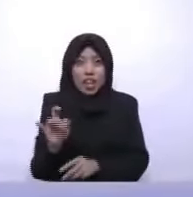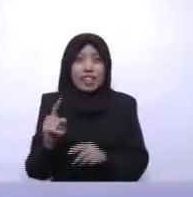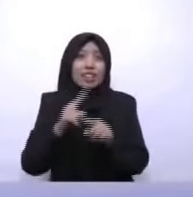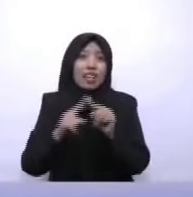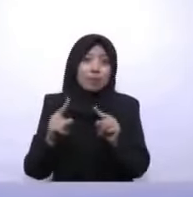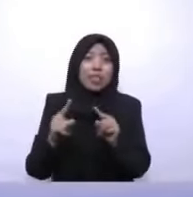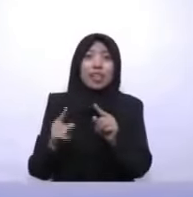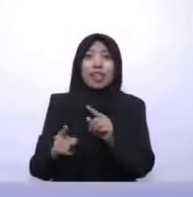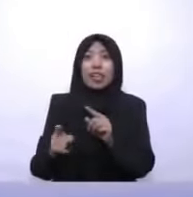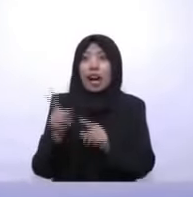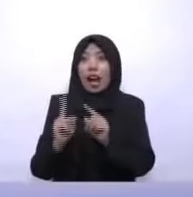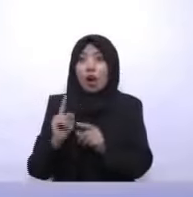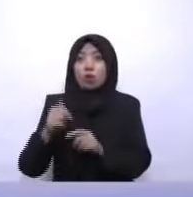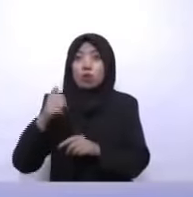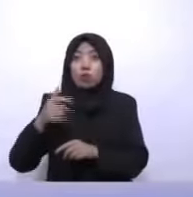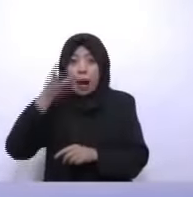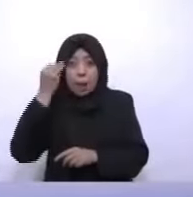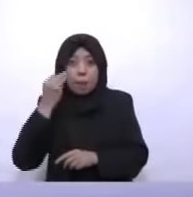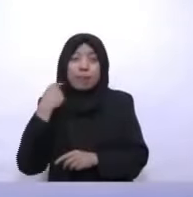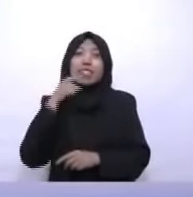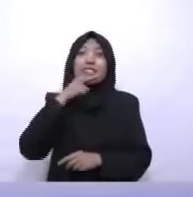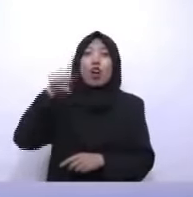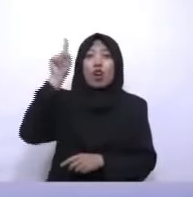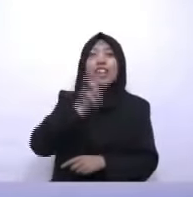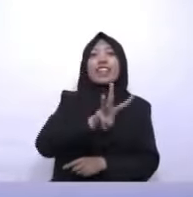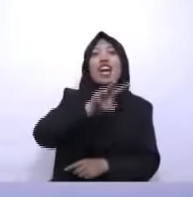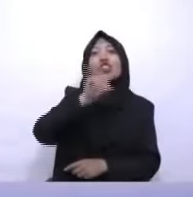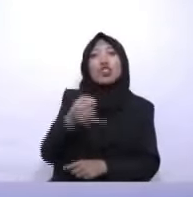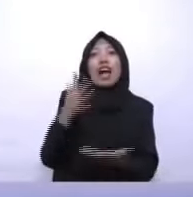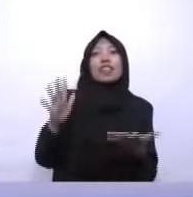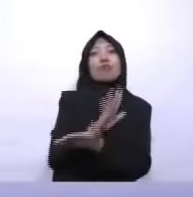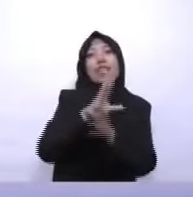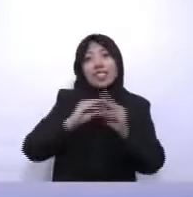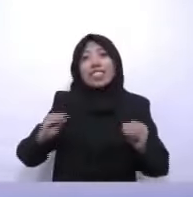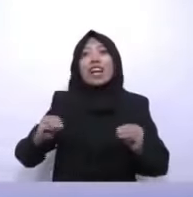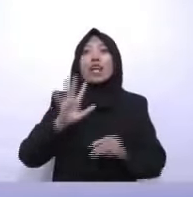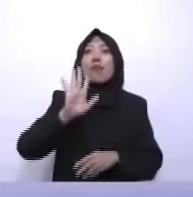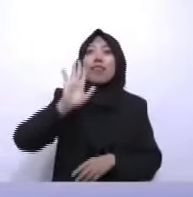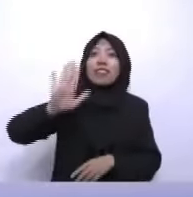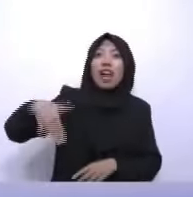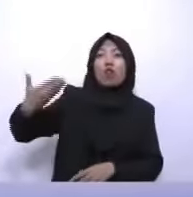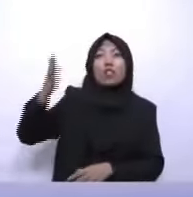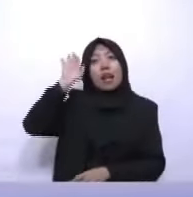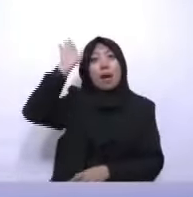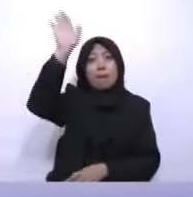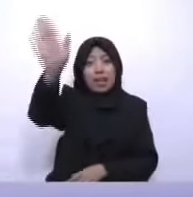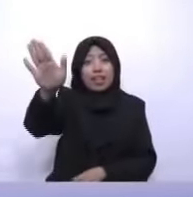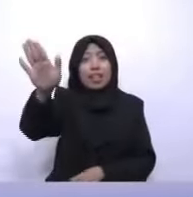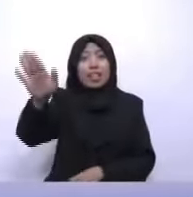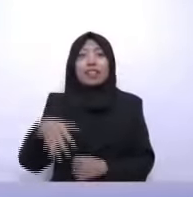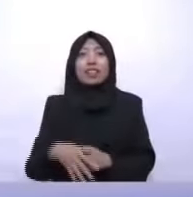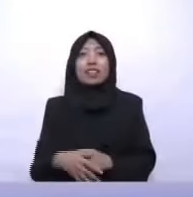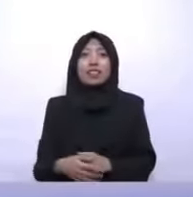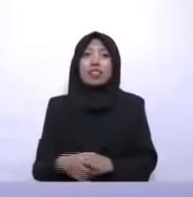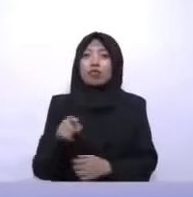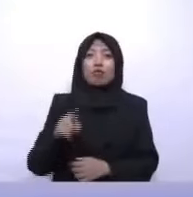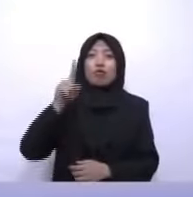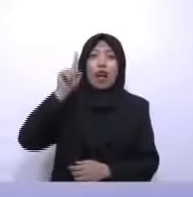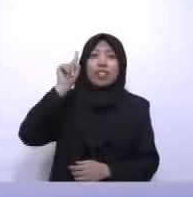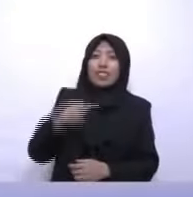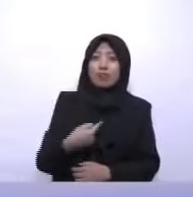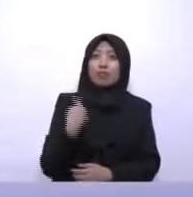menciptakan insya Allah 3 juta lapangan pekerjaan dalam 5 tahun mendatang. Karena itu adalah apa wajib